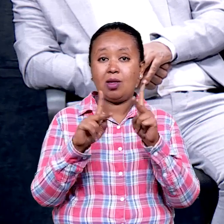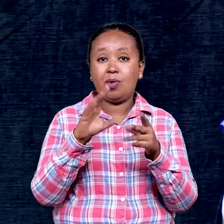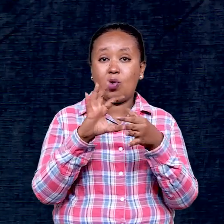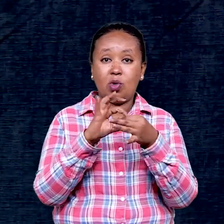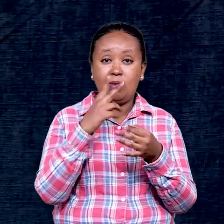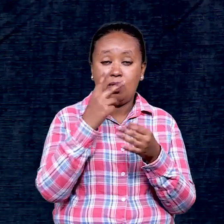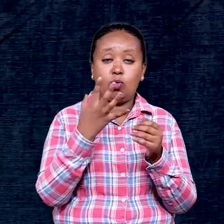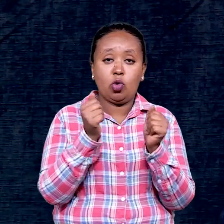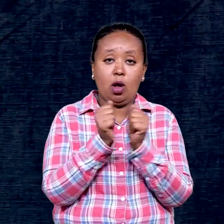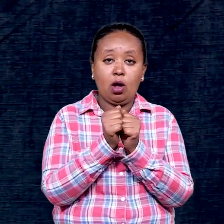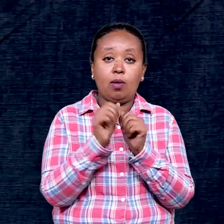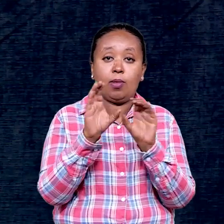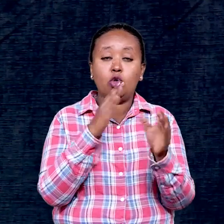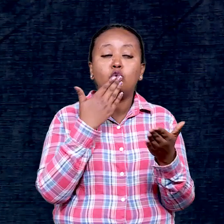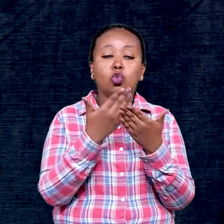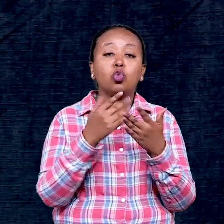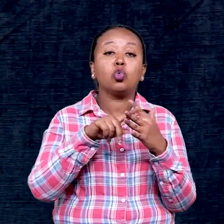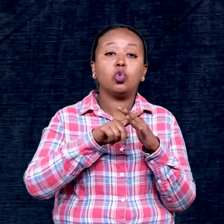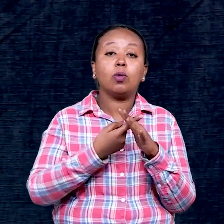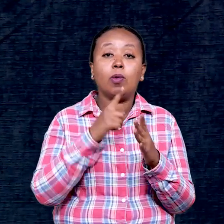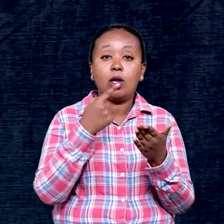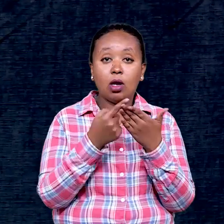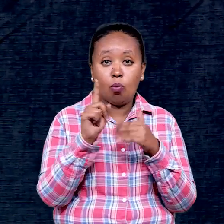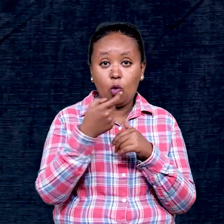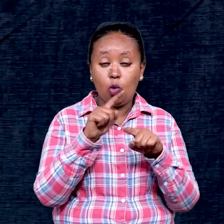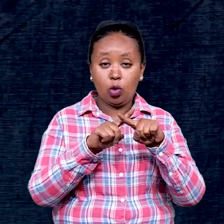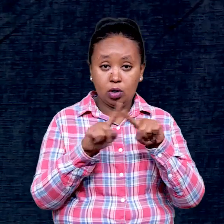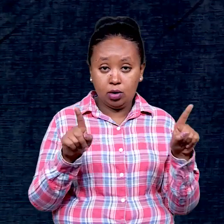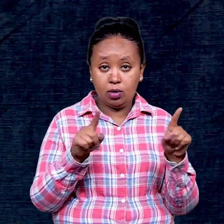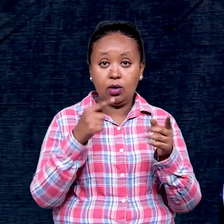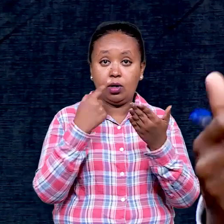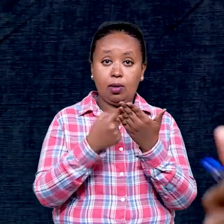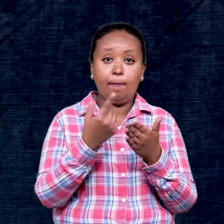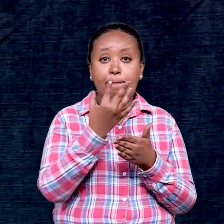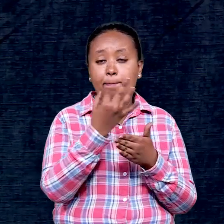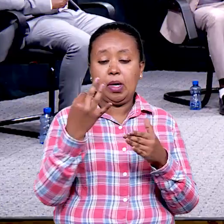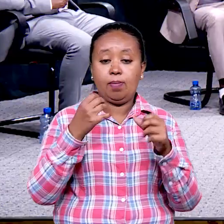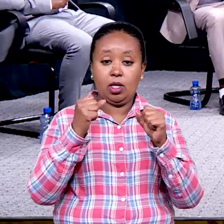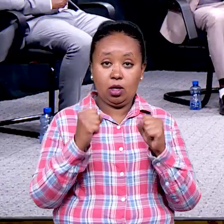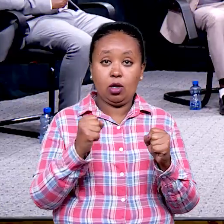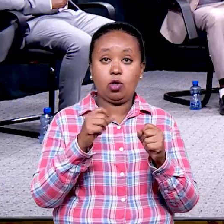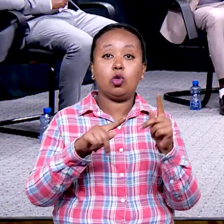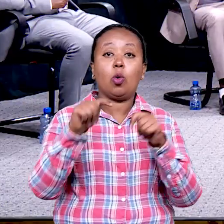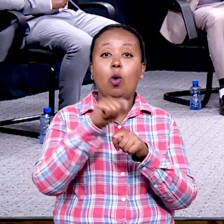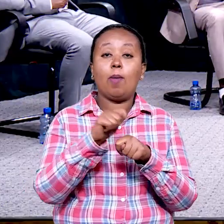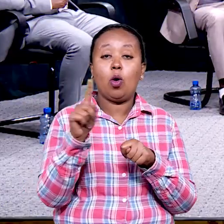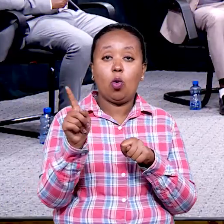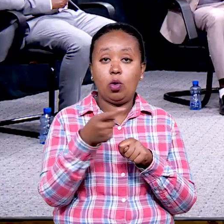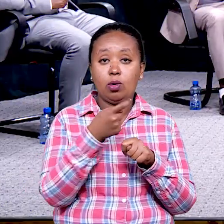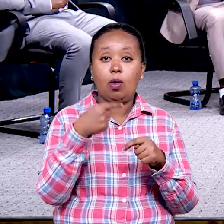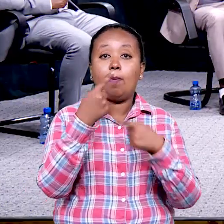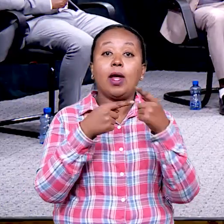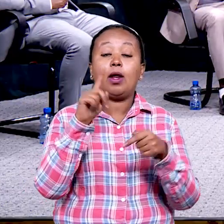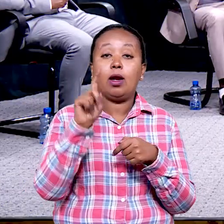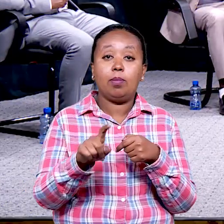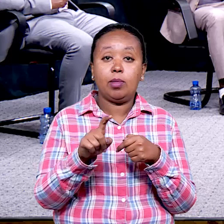ነገር በጣም የሚበረታታና ጥሩ ጅማሮ ነው። ያም ሆኖ ግን ይሄ በደንብ ተጠናክሮ ተቋማዊ ሆኖ መሄድ